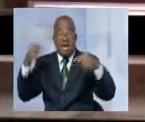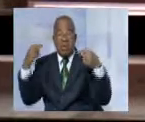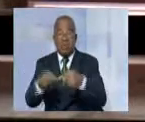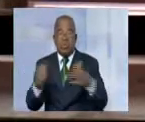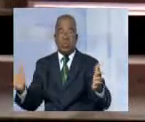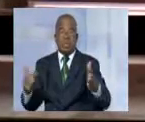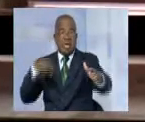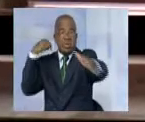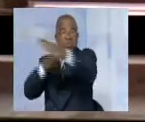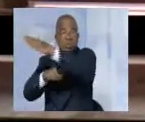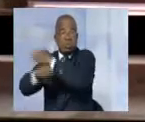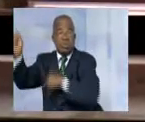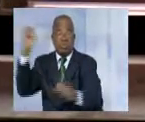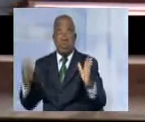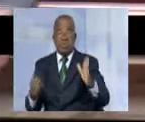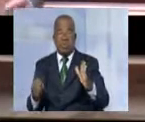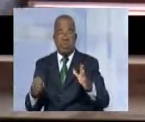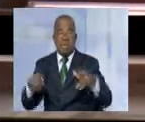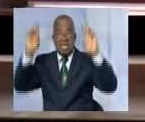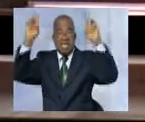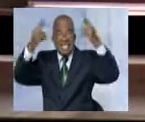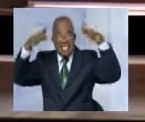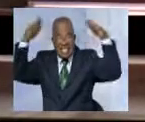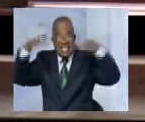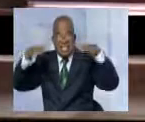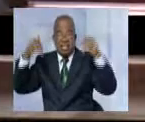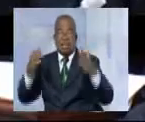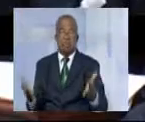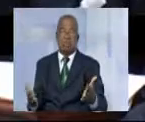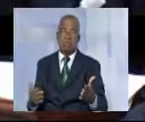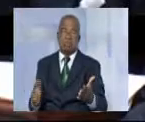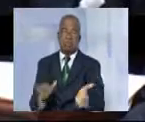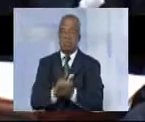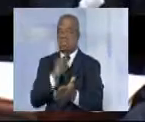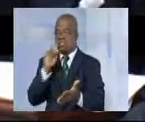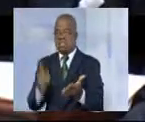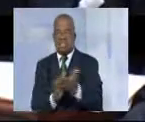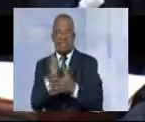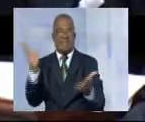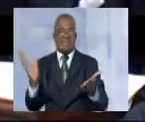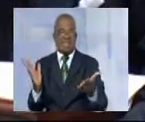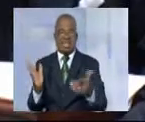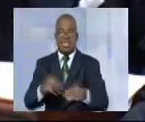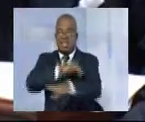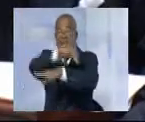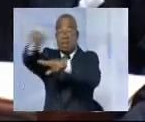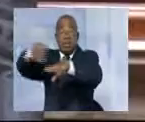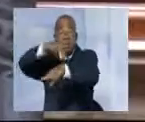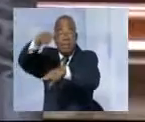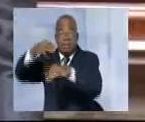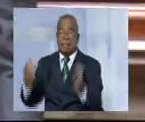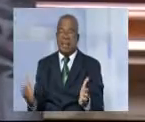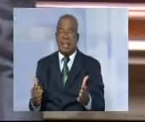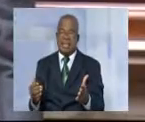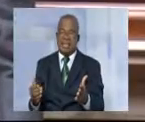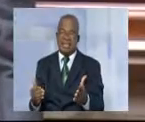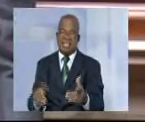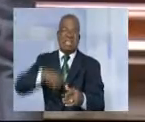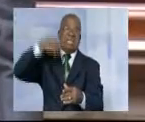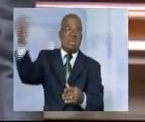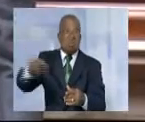Mali n'a jamais su créer une unité véritablement nationale sur son territoire. Une question centrale obère la suite de notre